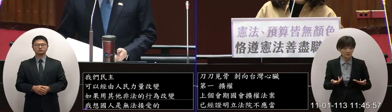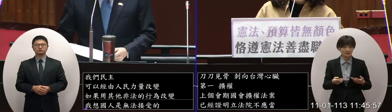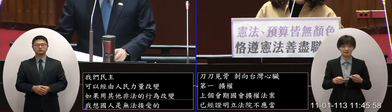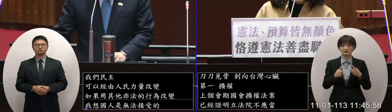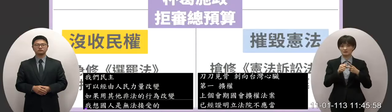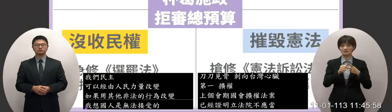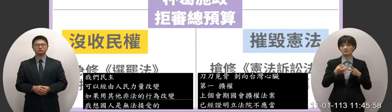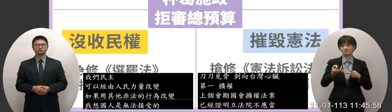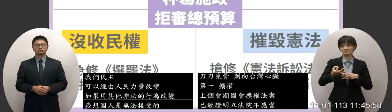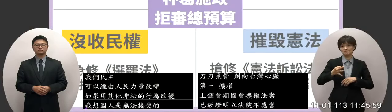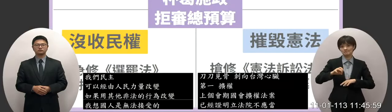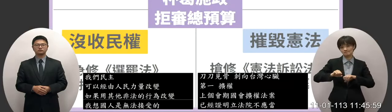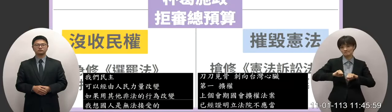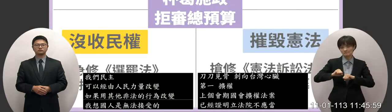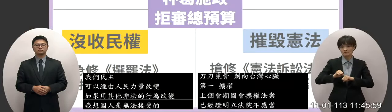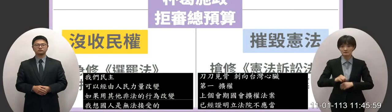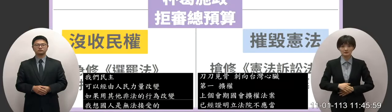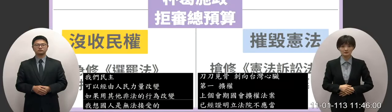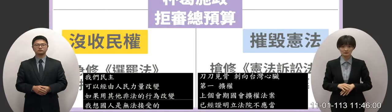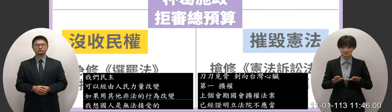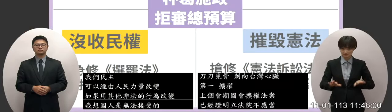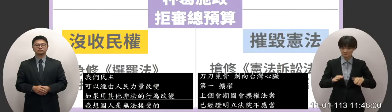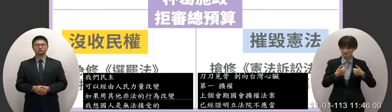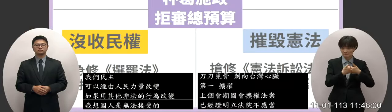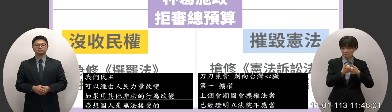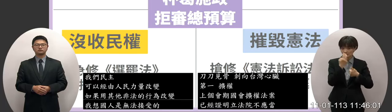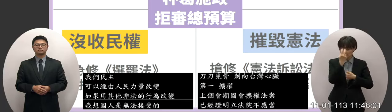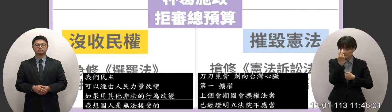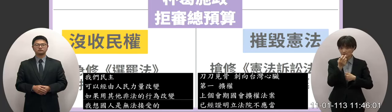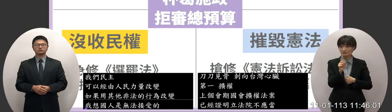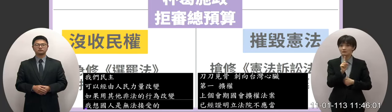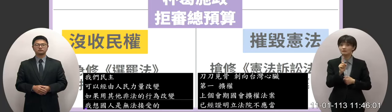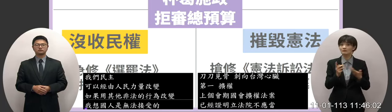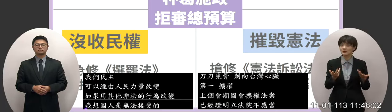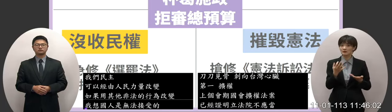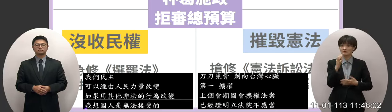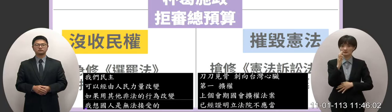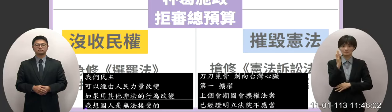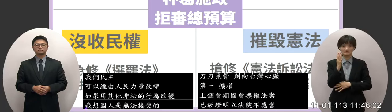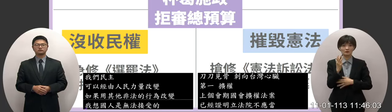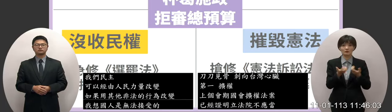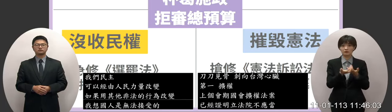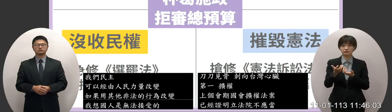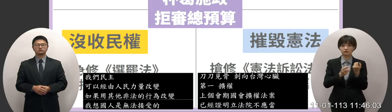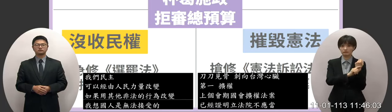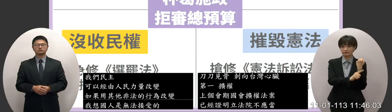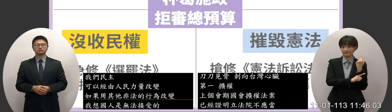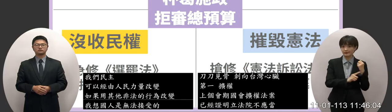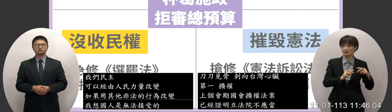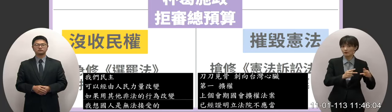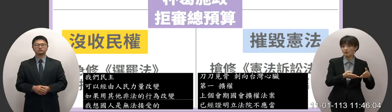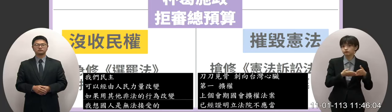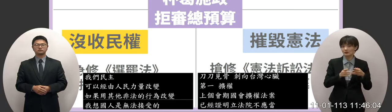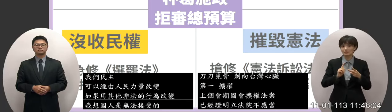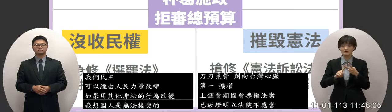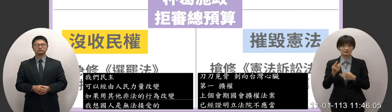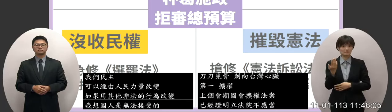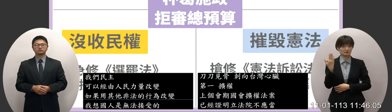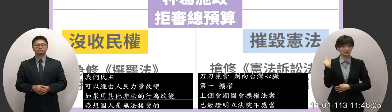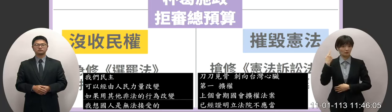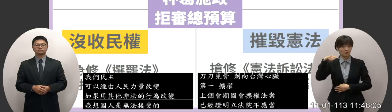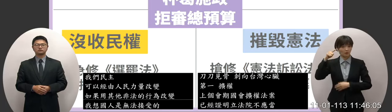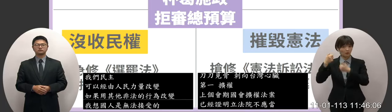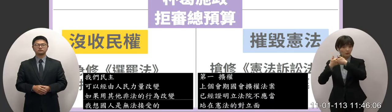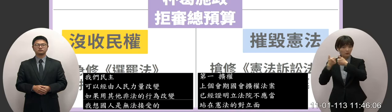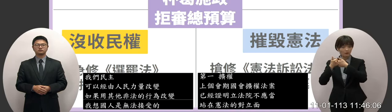个会期就是我们面临的，譬如财划法的修正案，譬如上个会期已经提出傅昆萁委员的